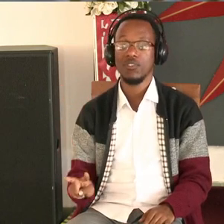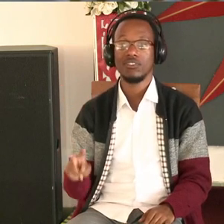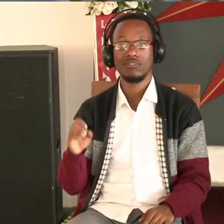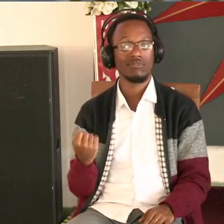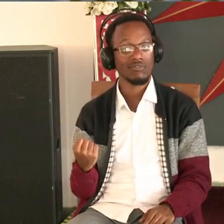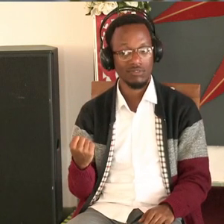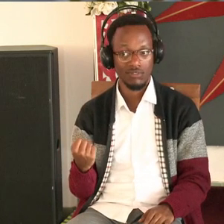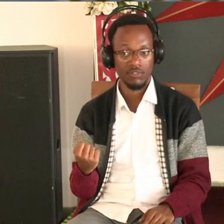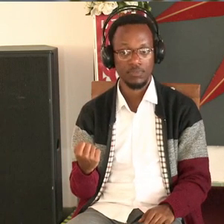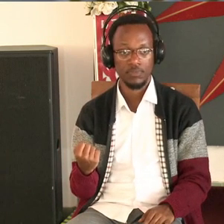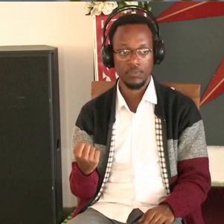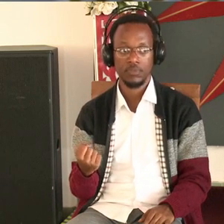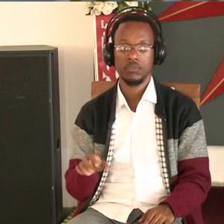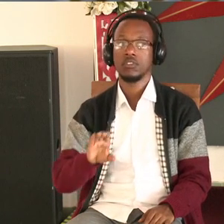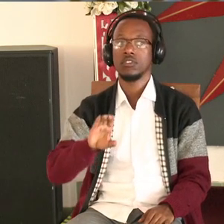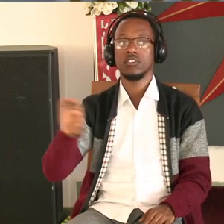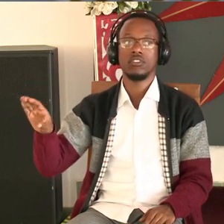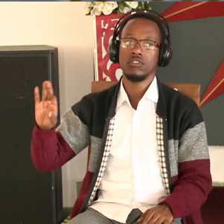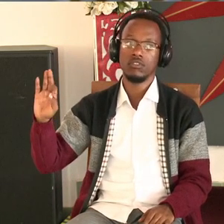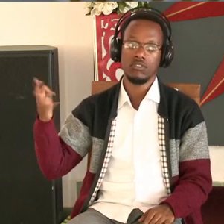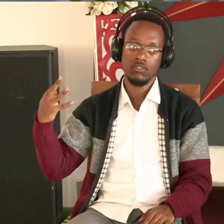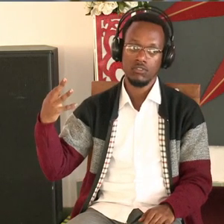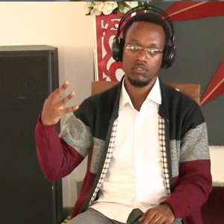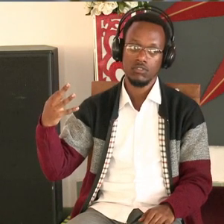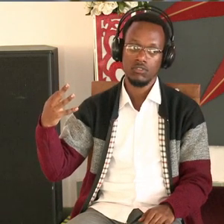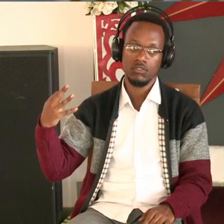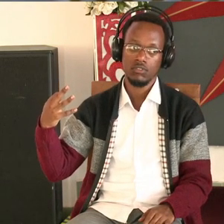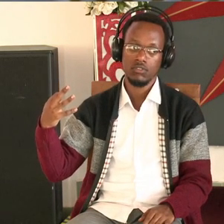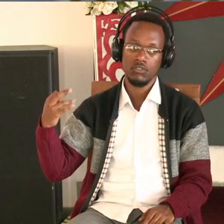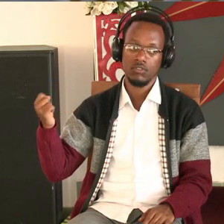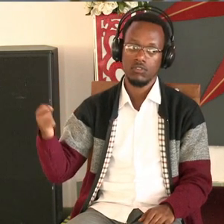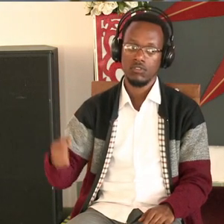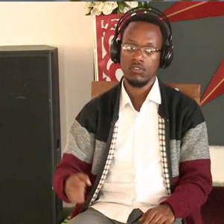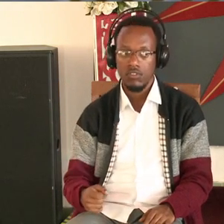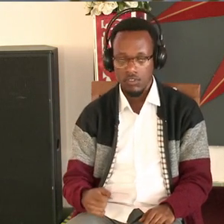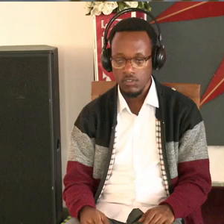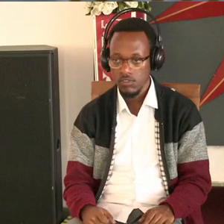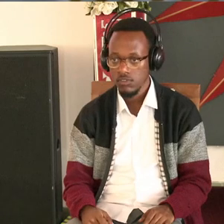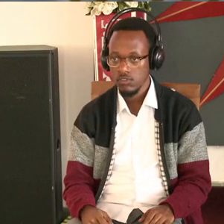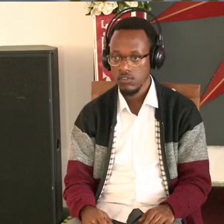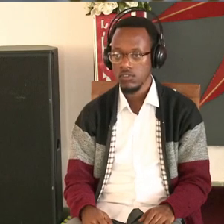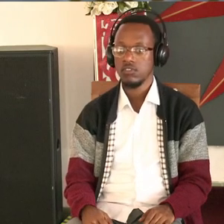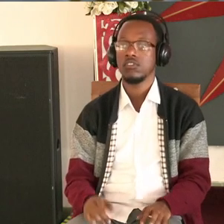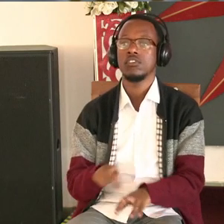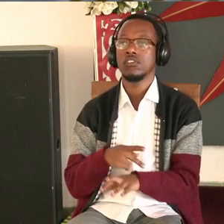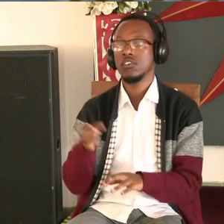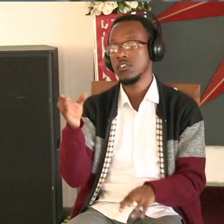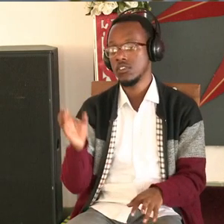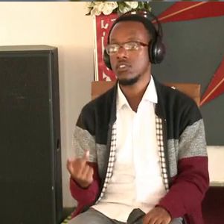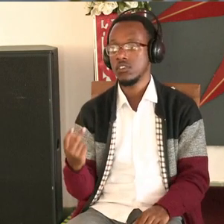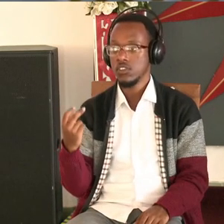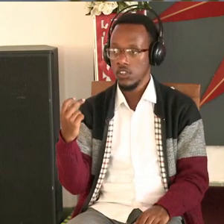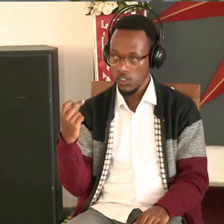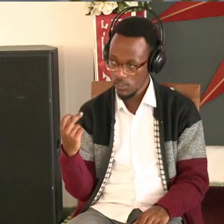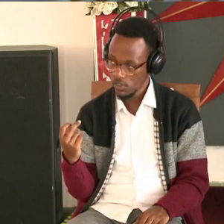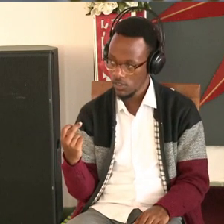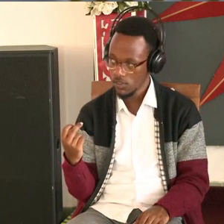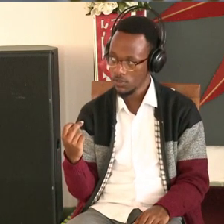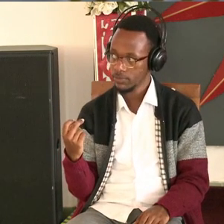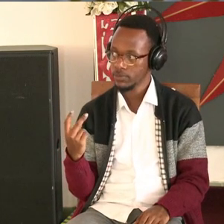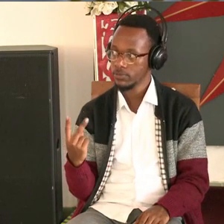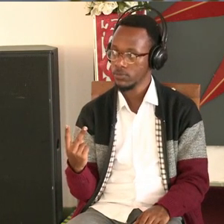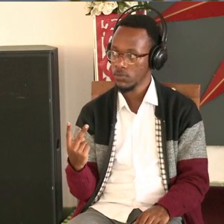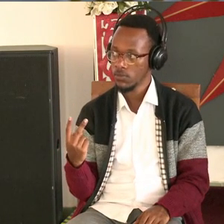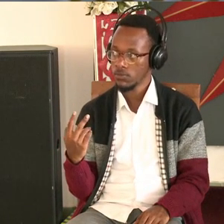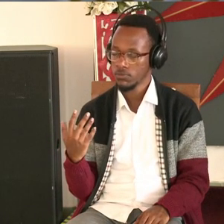25 le verset 3 umurongo wa gatatu. Psaume 25 Zaburi 25 umurongo wa